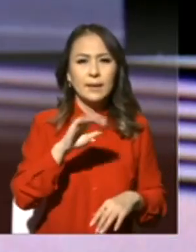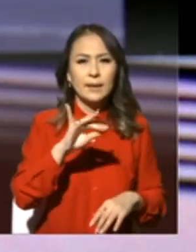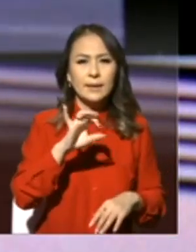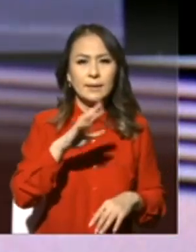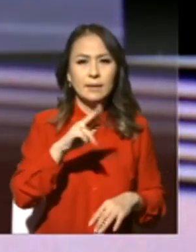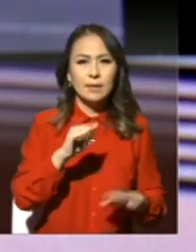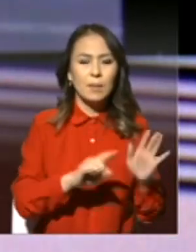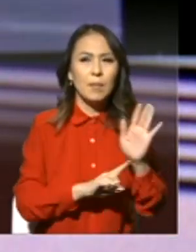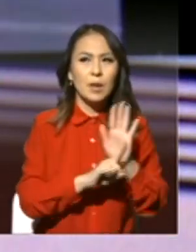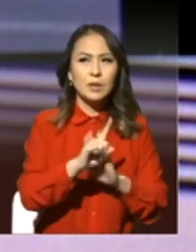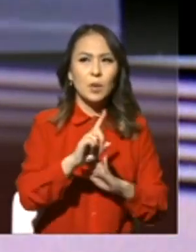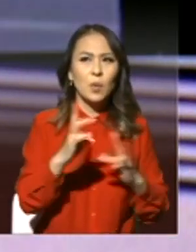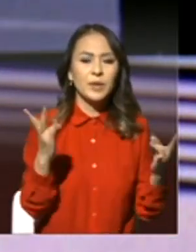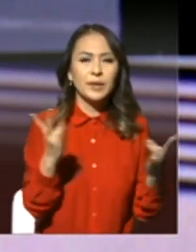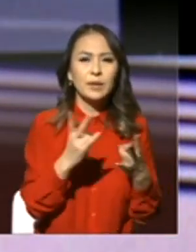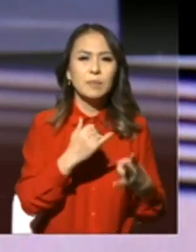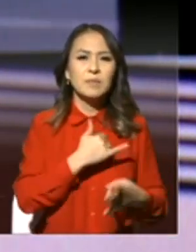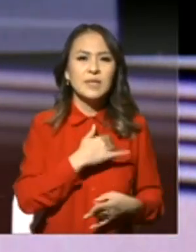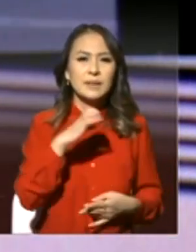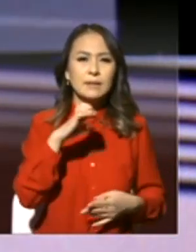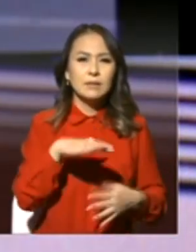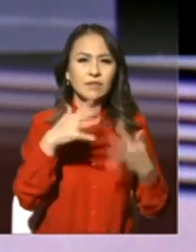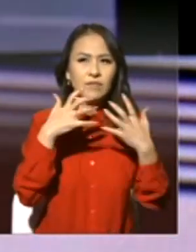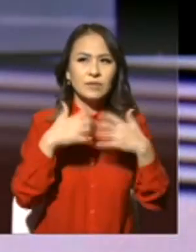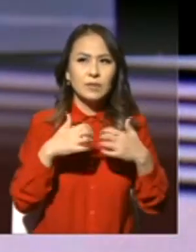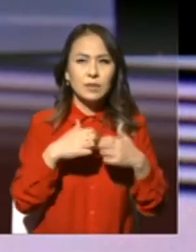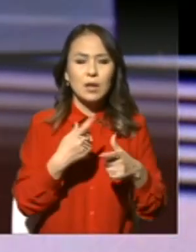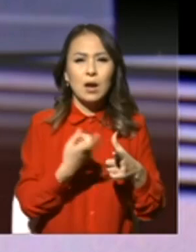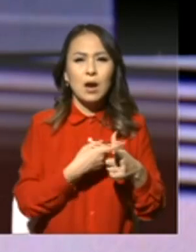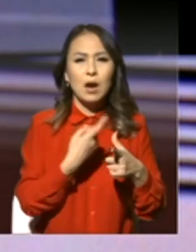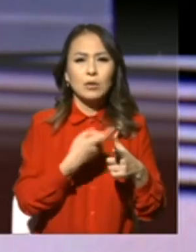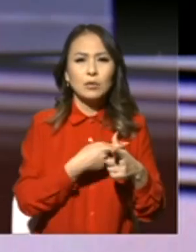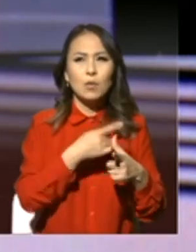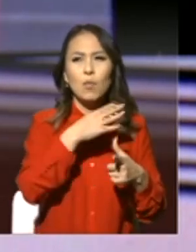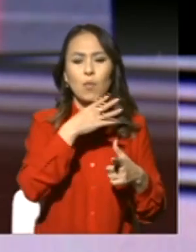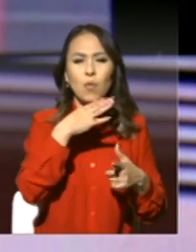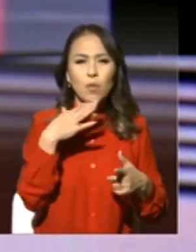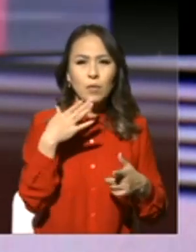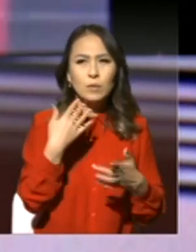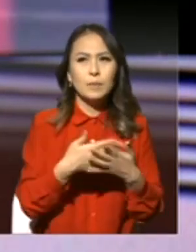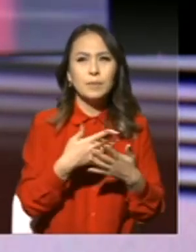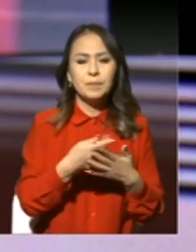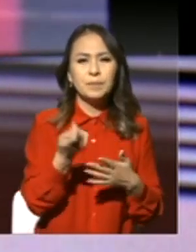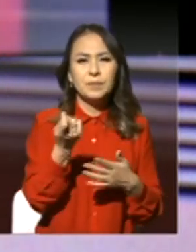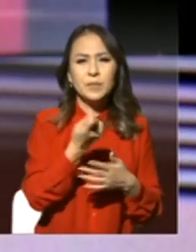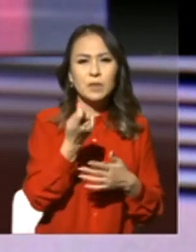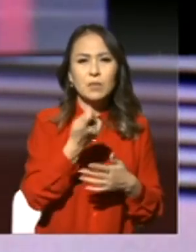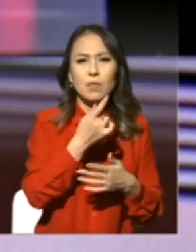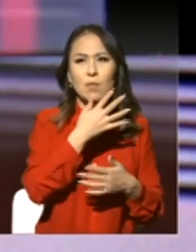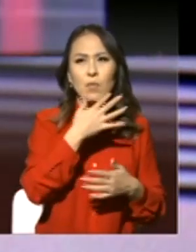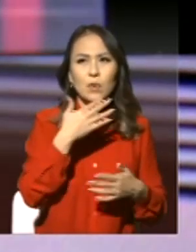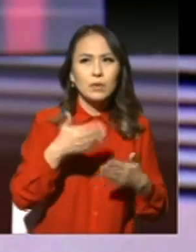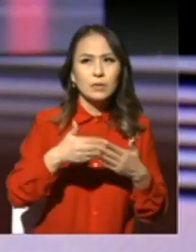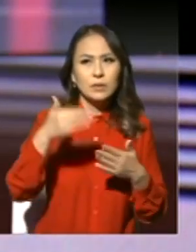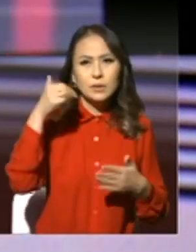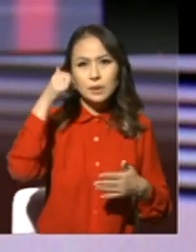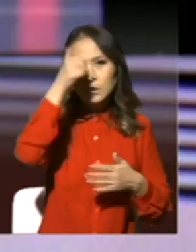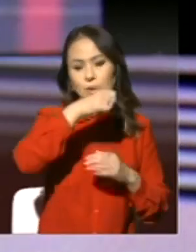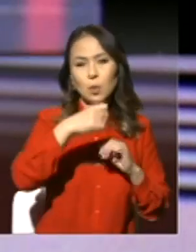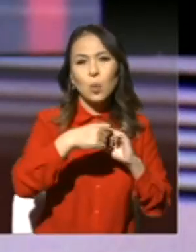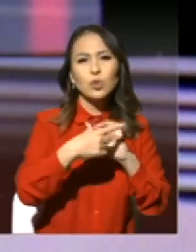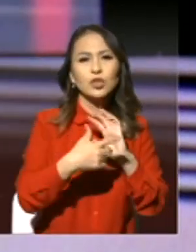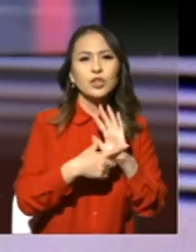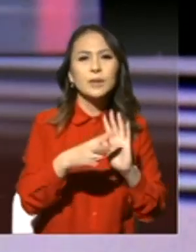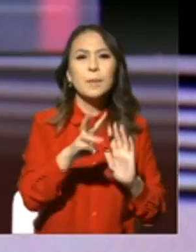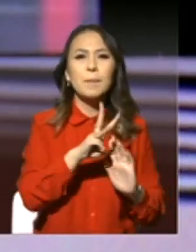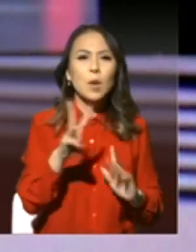керек. Біз статистика бойынша үйренгенбіз, картопымыз мол шықты, бидайымыз былтырғанда 17 миллион